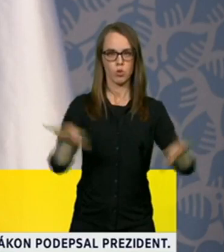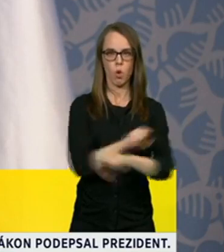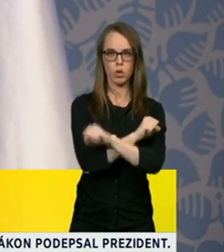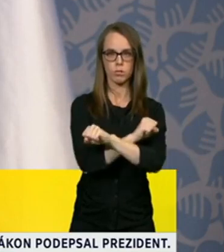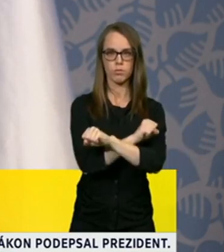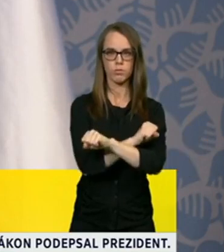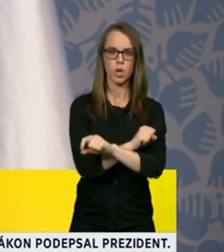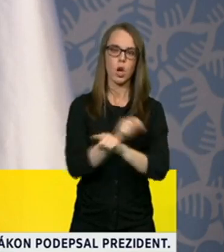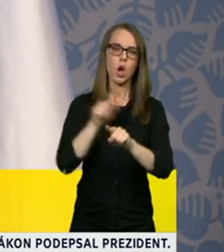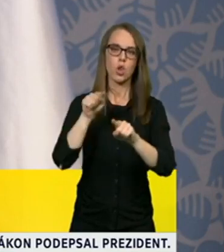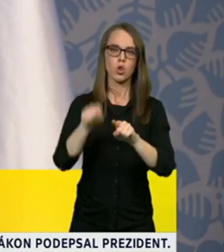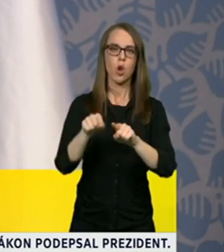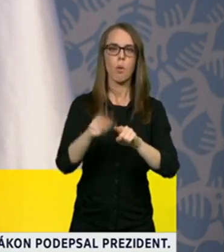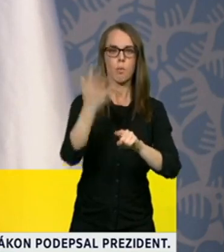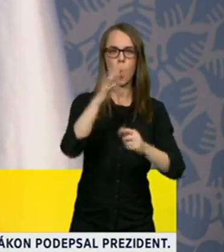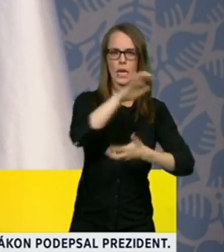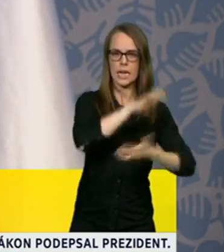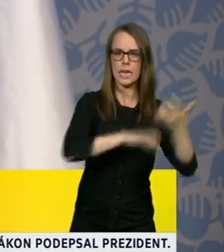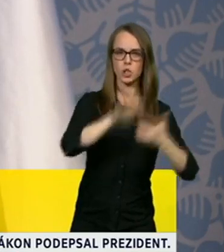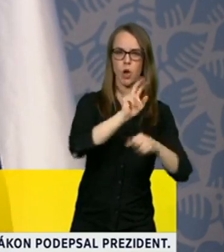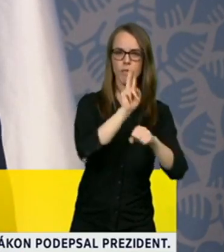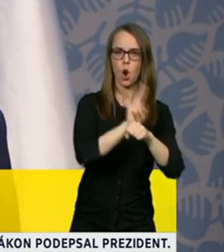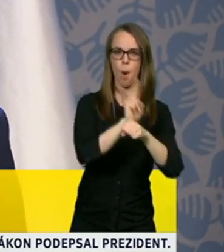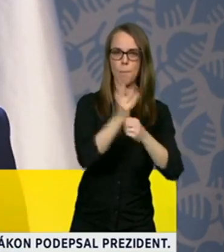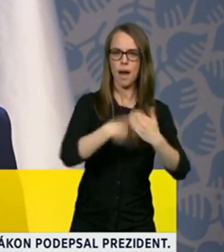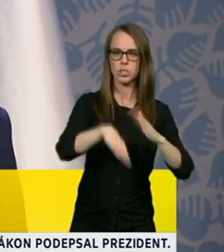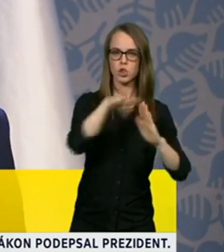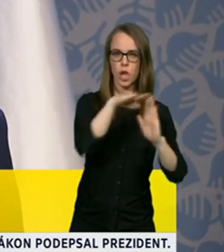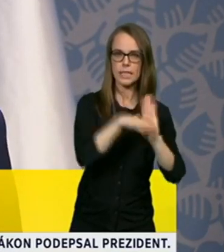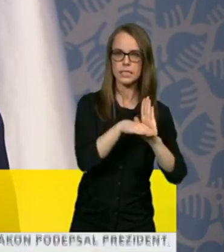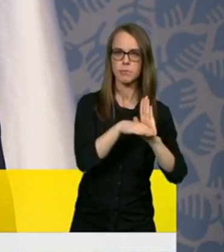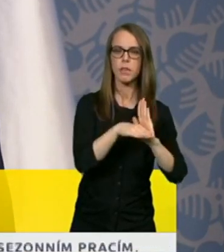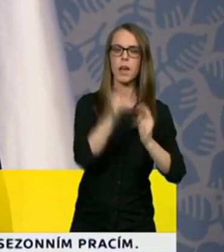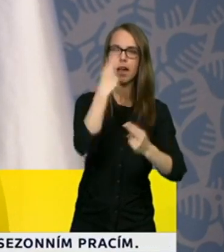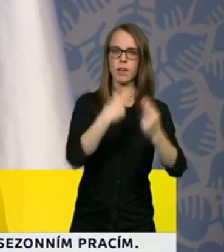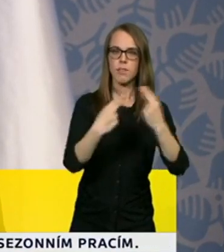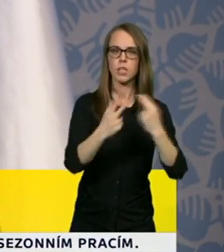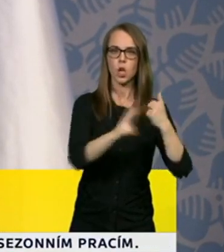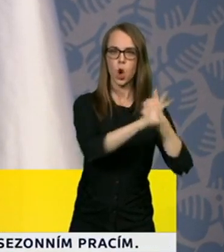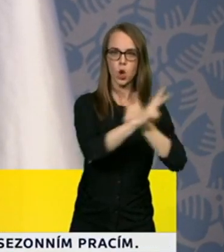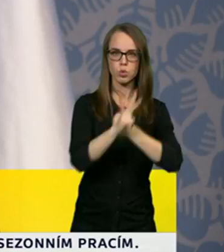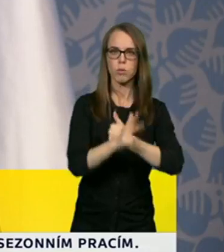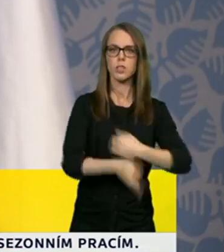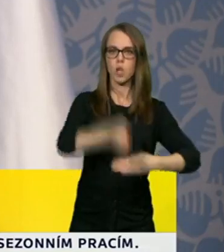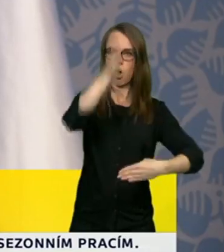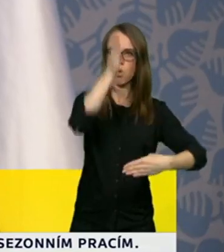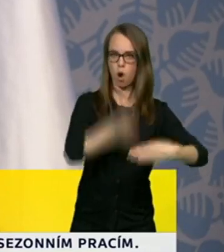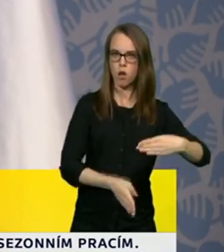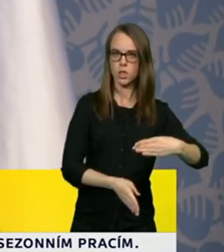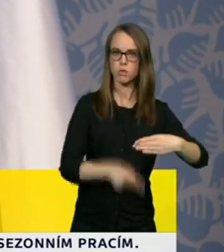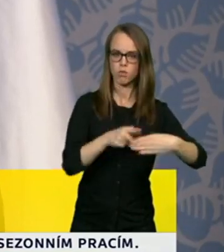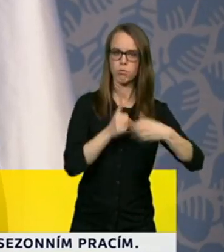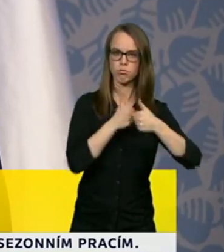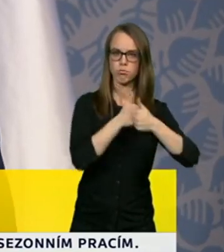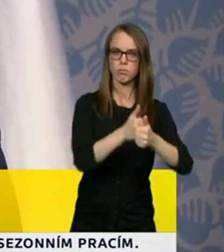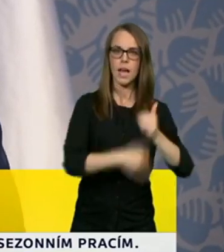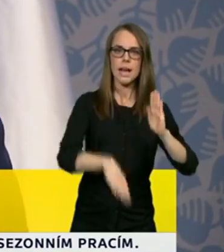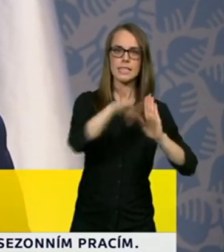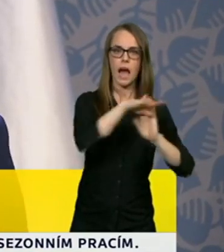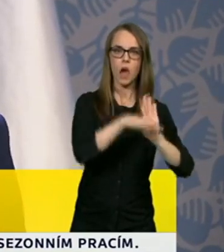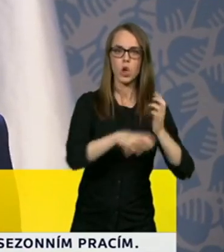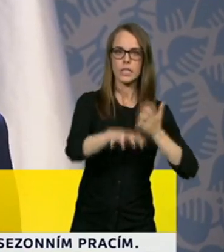končí ta krizová opatření od 18. května podle krizového zákona. Takže tolik řekněme ke